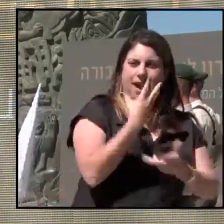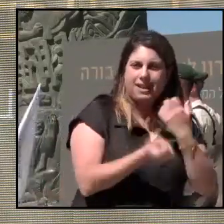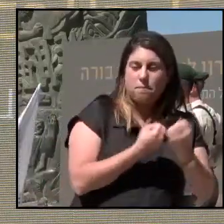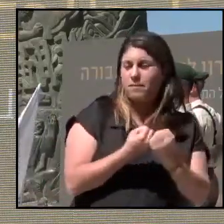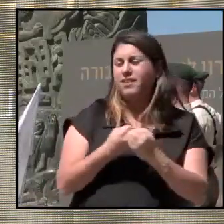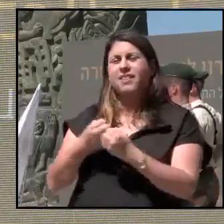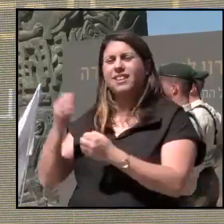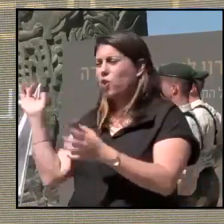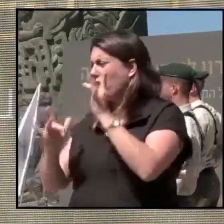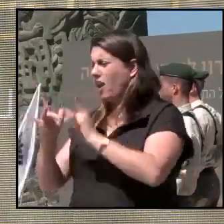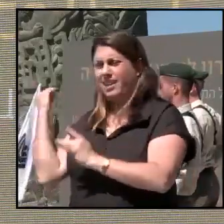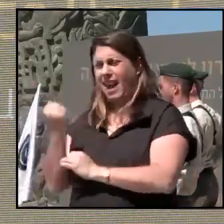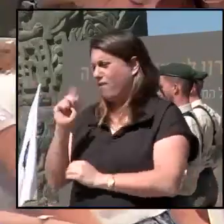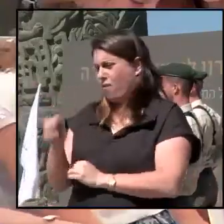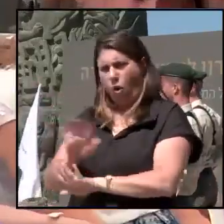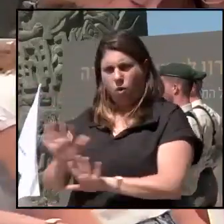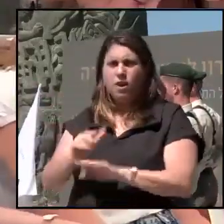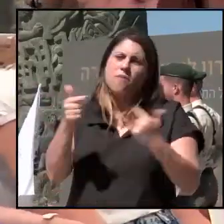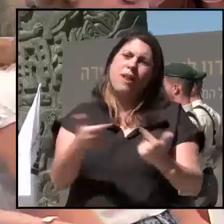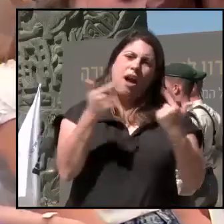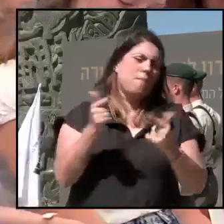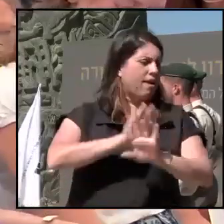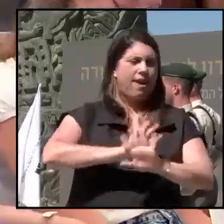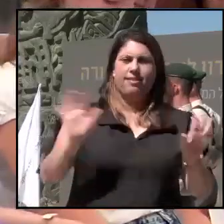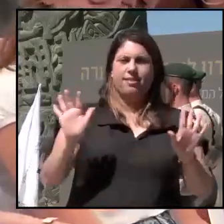אל גוי חרב, ולא ילמדו עוד מלחמה.